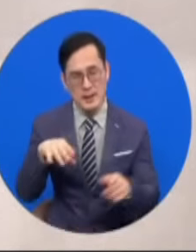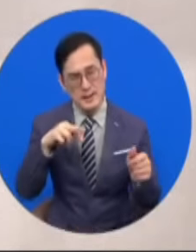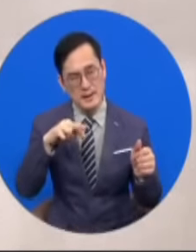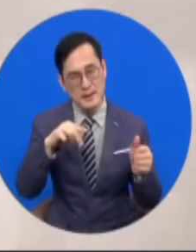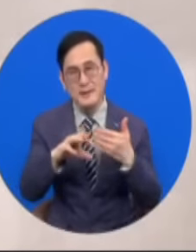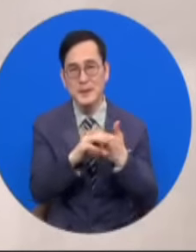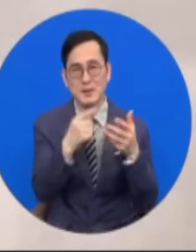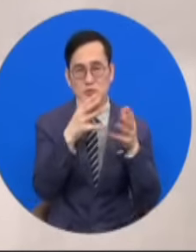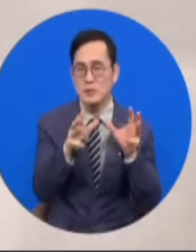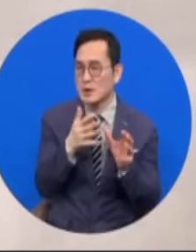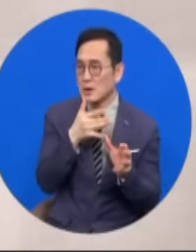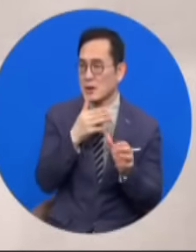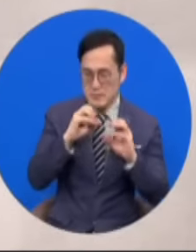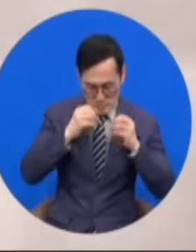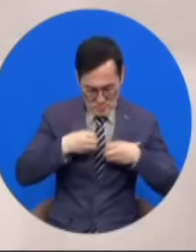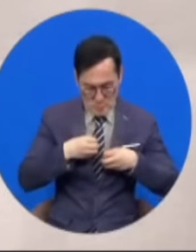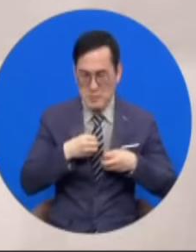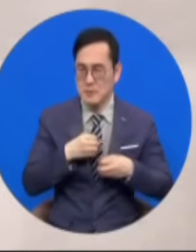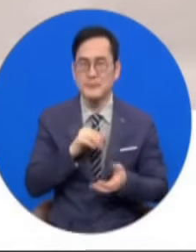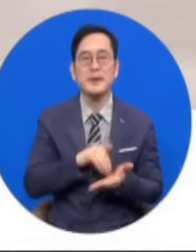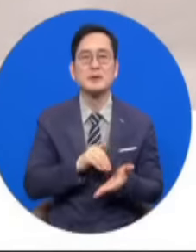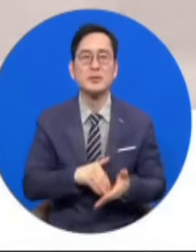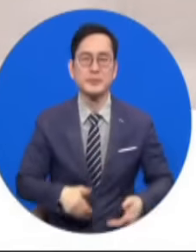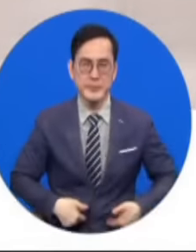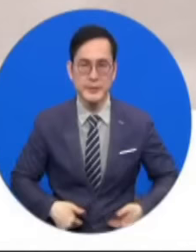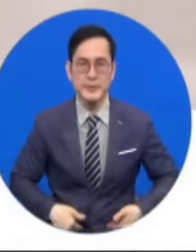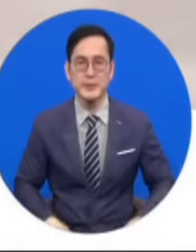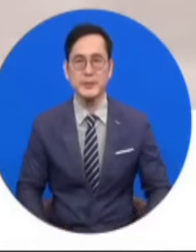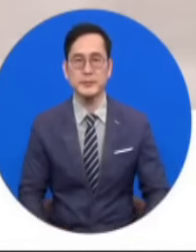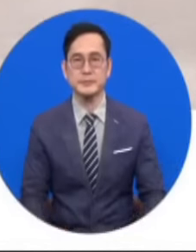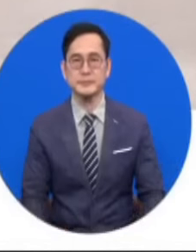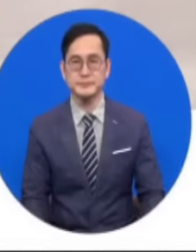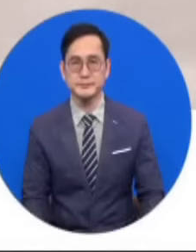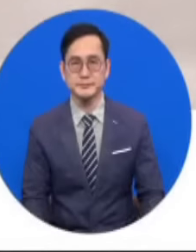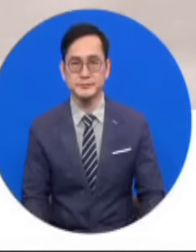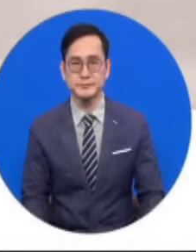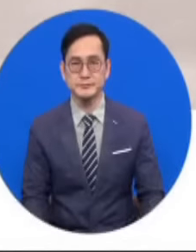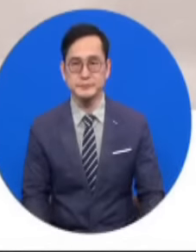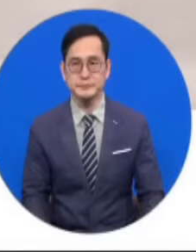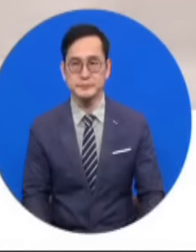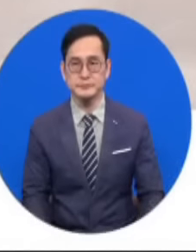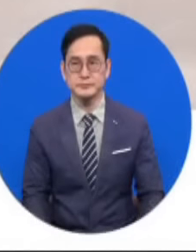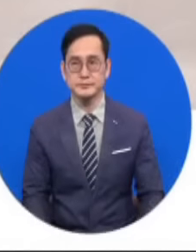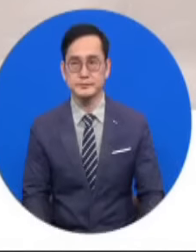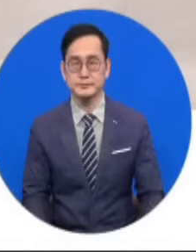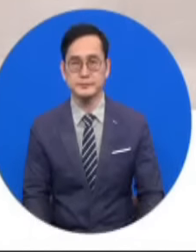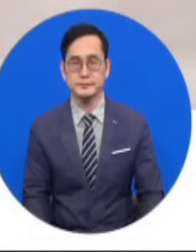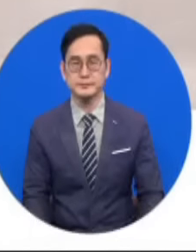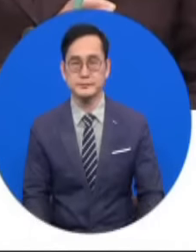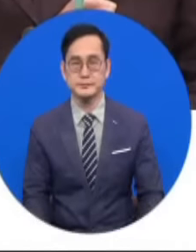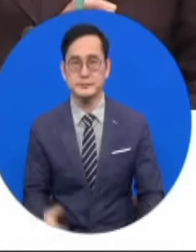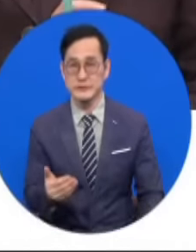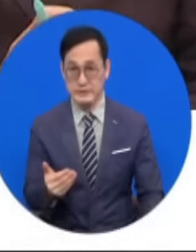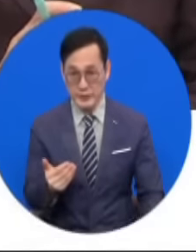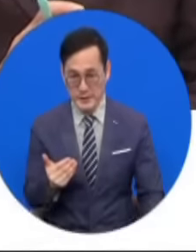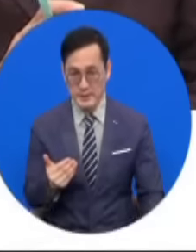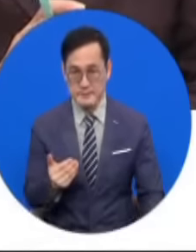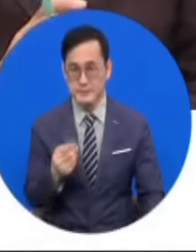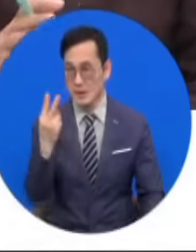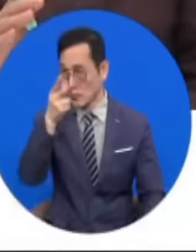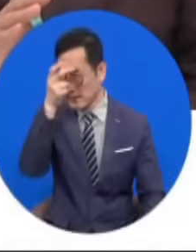있다고 생각합니다 그런데 이제 우선은 어 그전에 생각해 봐야 될 것들이 과연